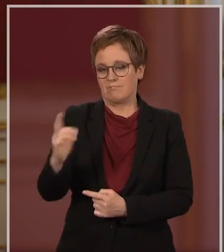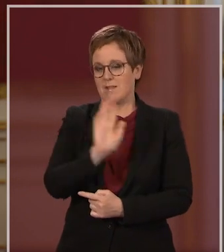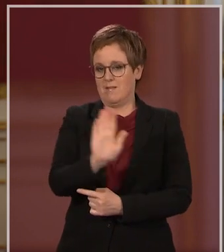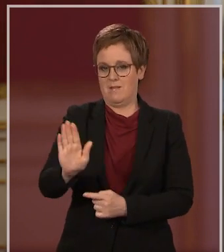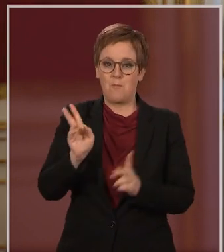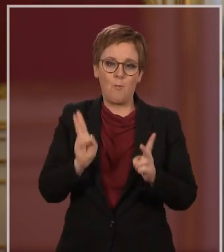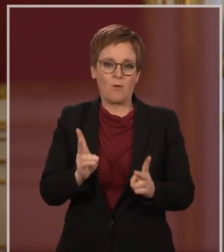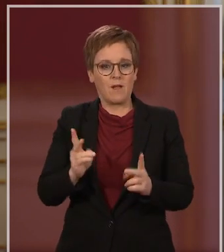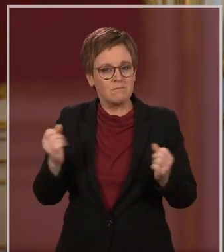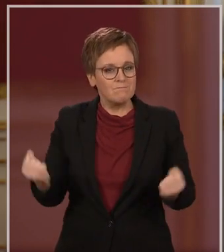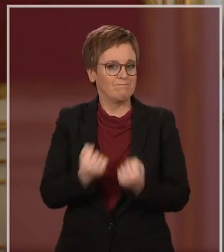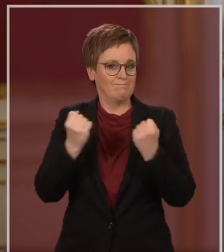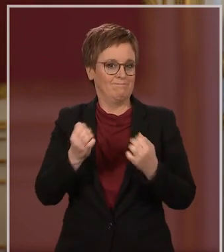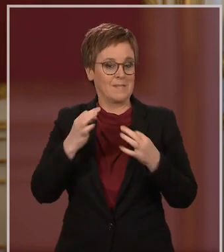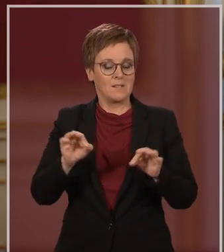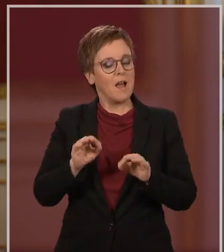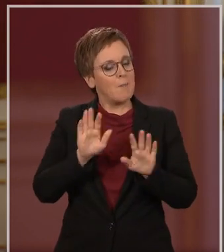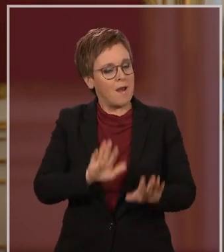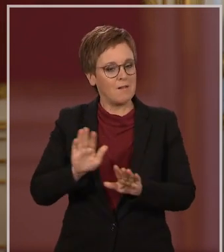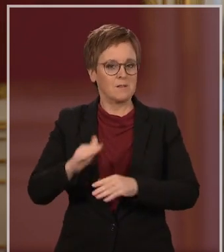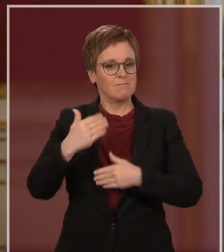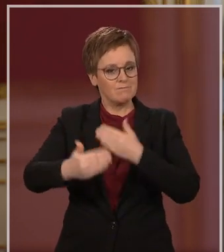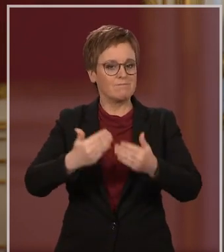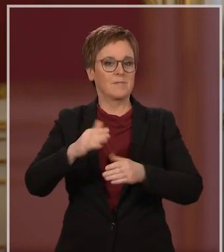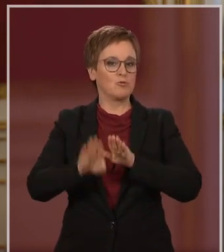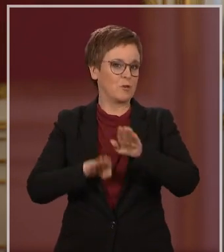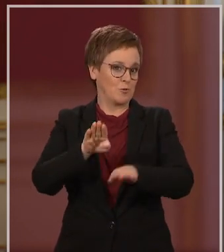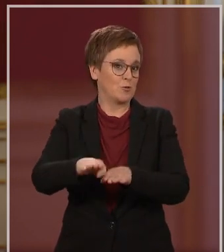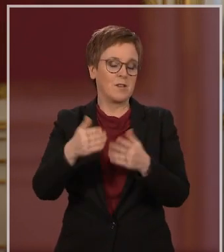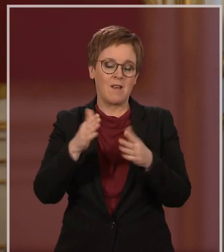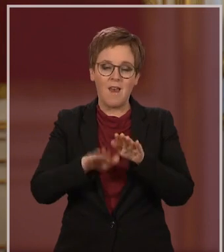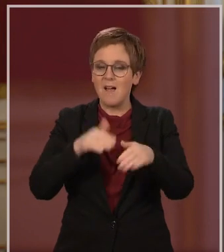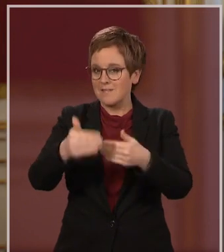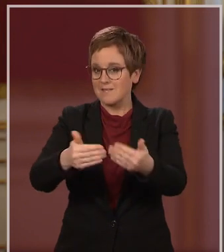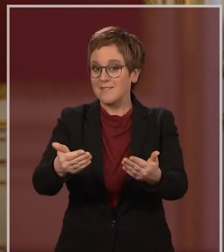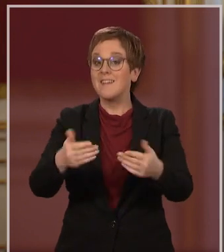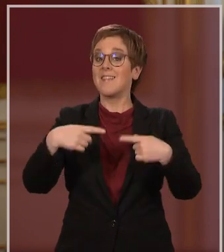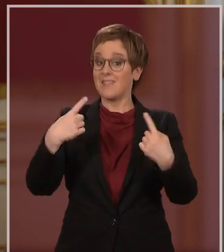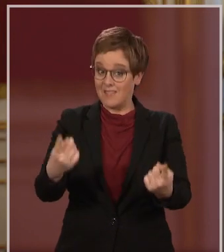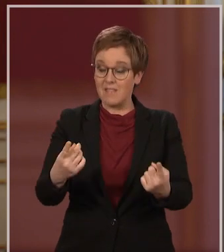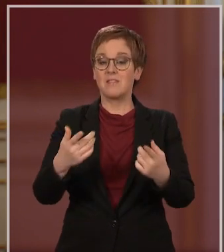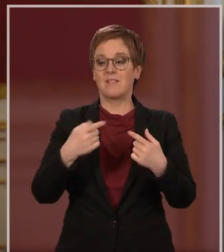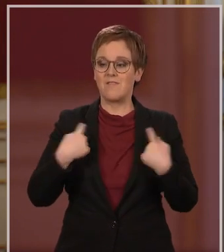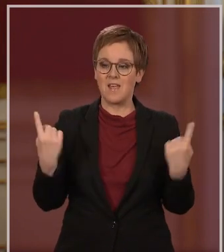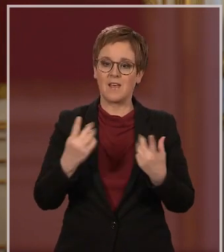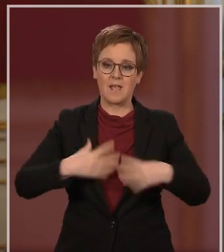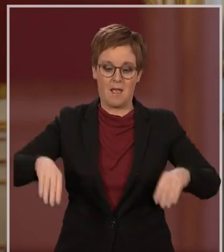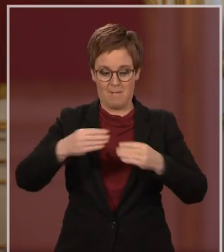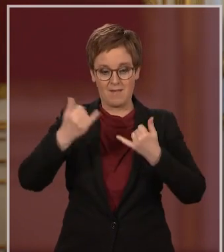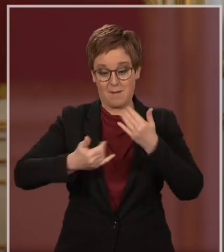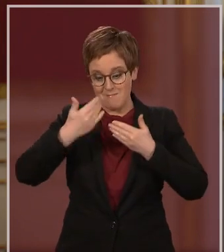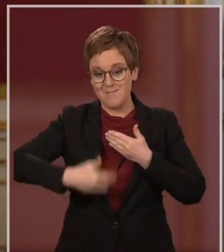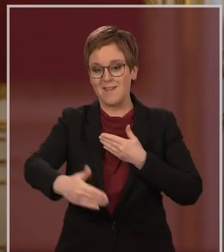Möglichkeiten unser Bestes geben, Schritt für Schritt für Schritt, dann wird unser gemeinsames